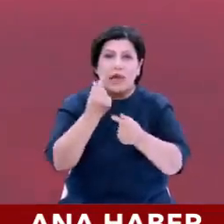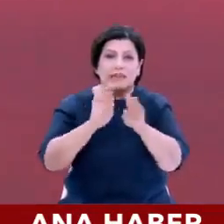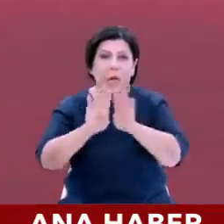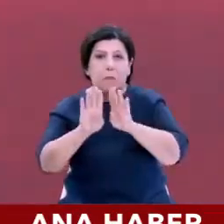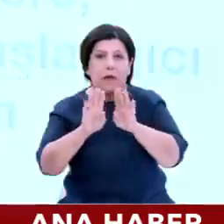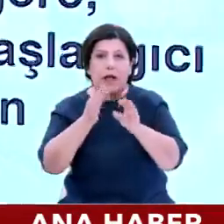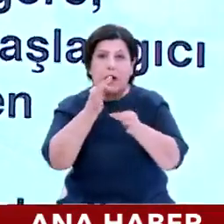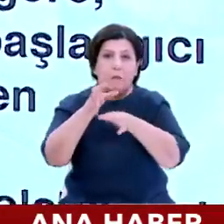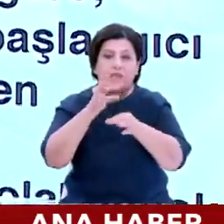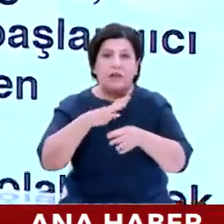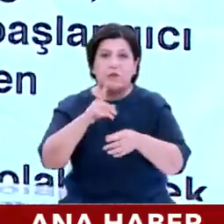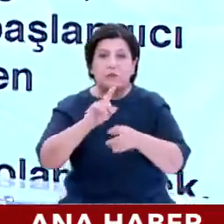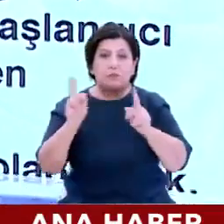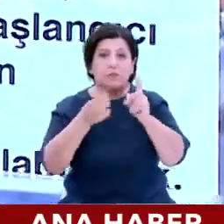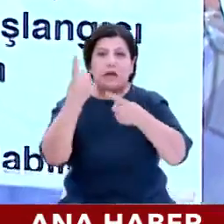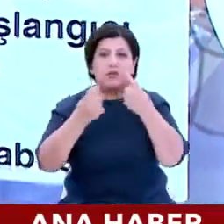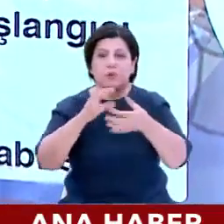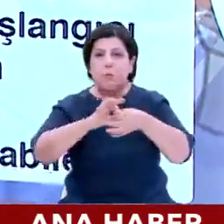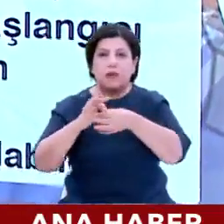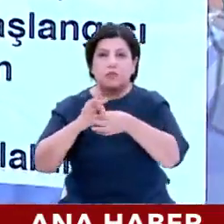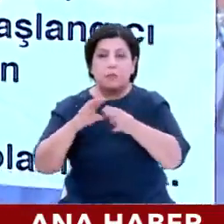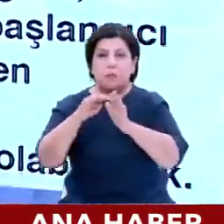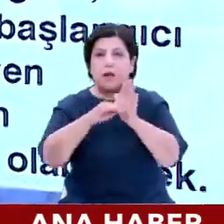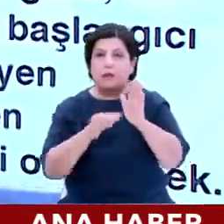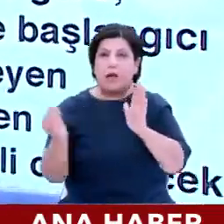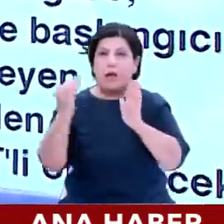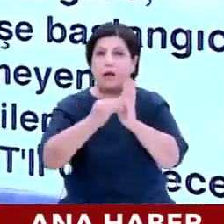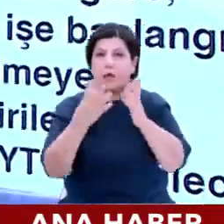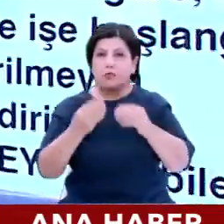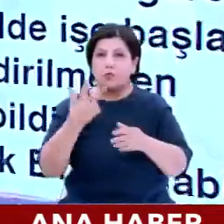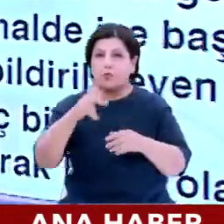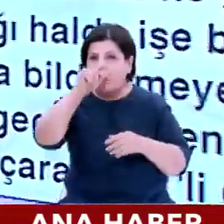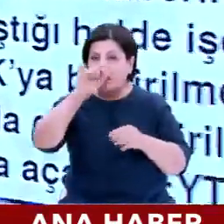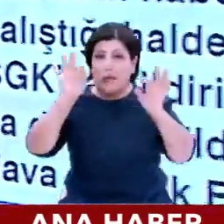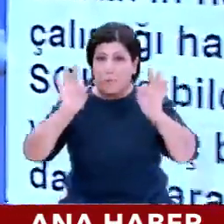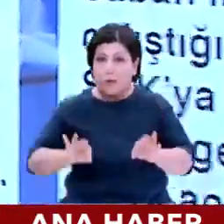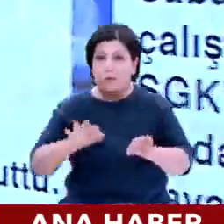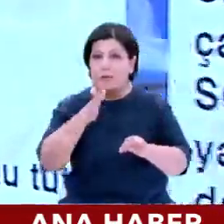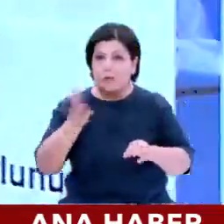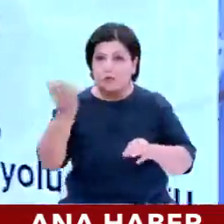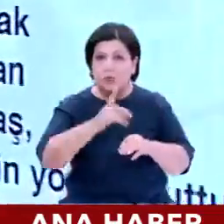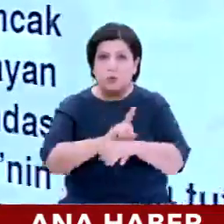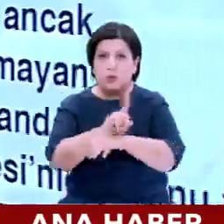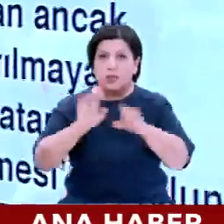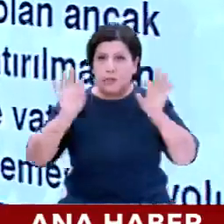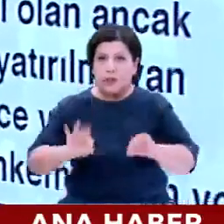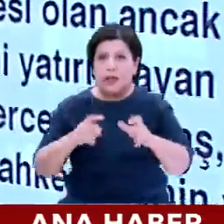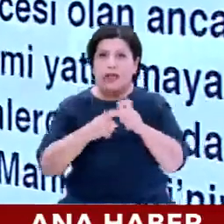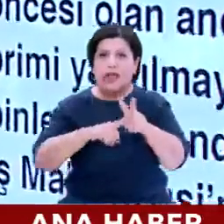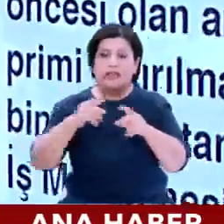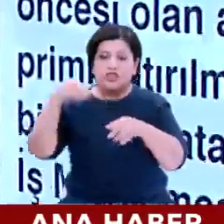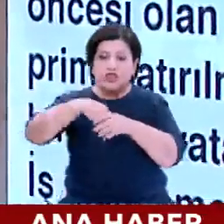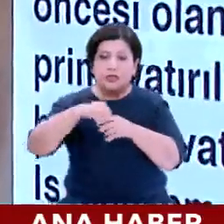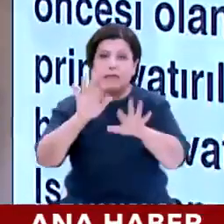hatırlayalım o mevzuatta enteresan bir madde daha eklendi bu önemli 3 Mart itibariyle biliyorsunuz süreç başladı EYT